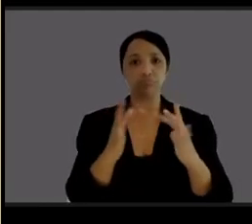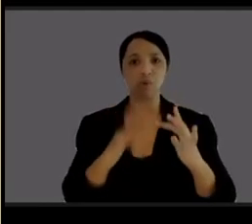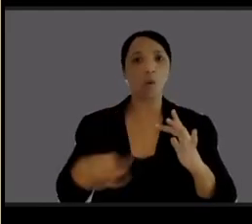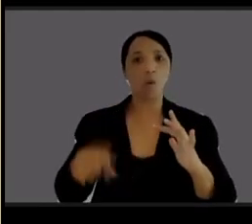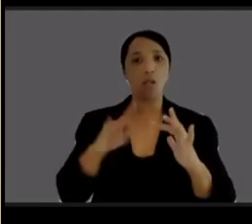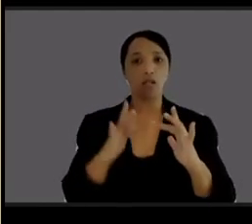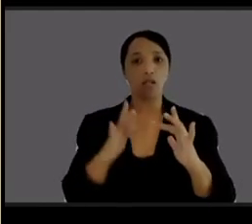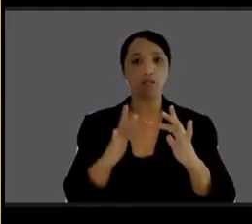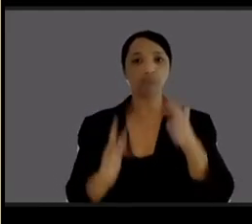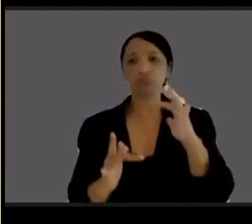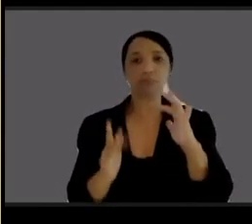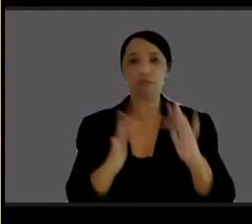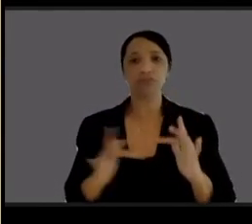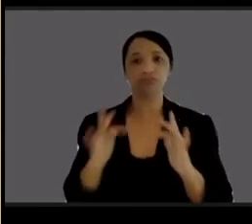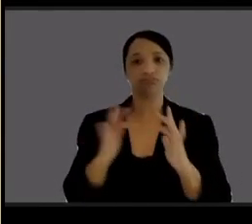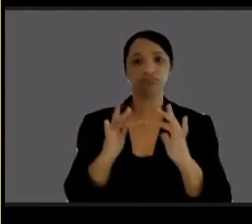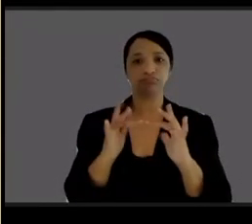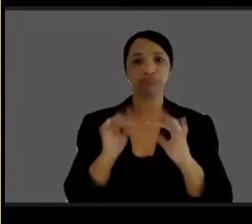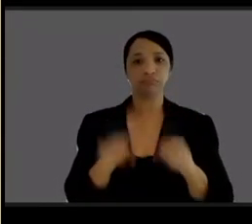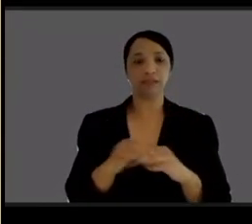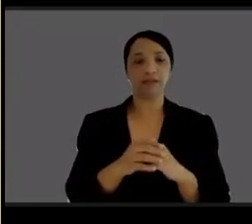combler les lacunes. Ensemble,